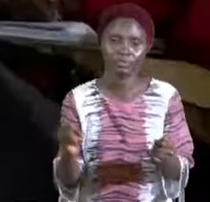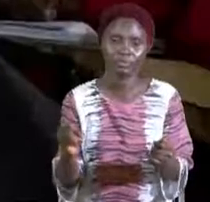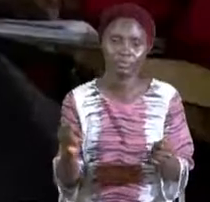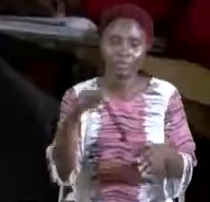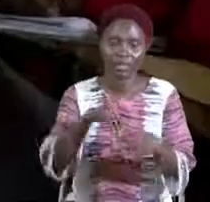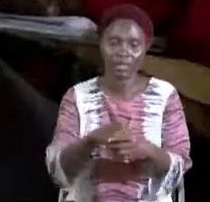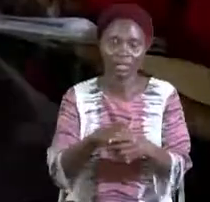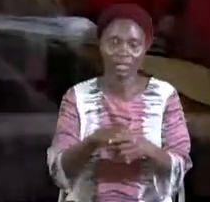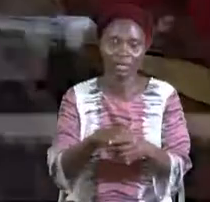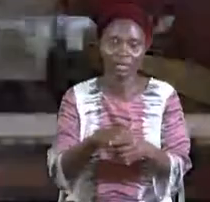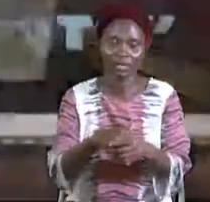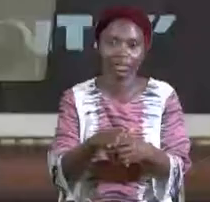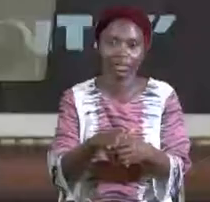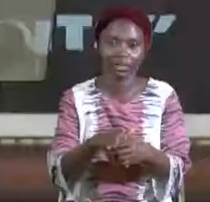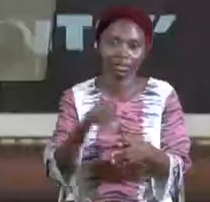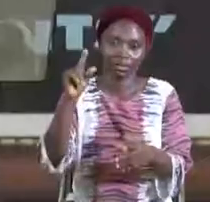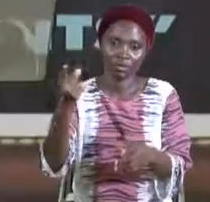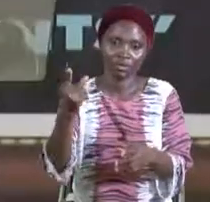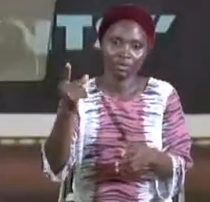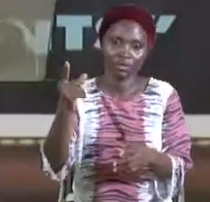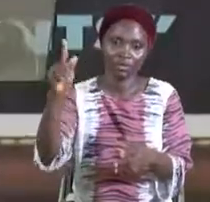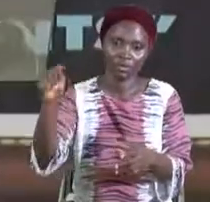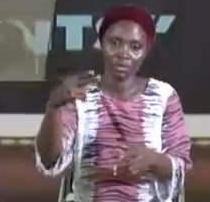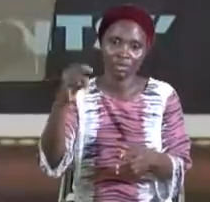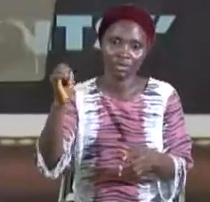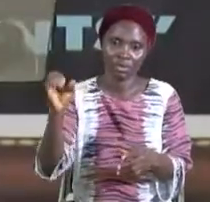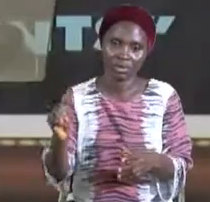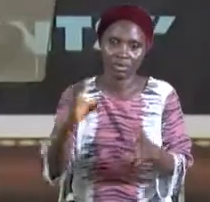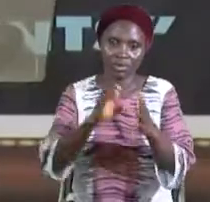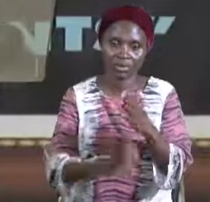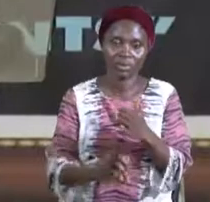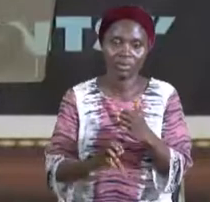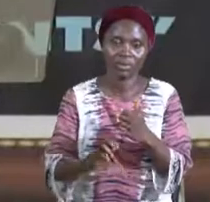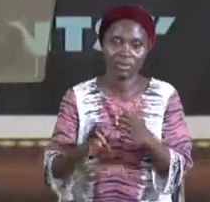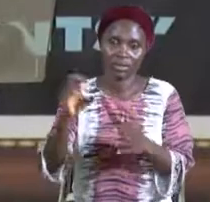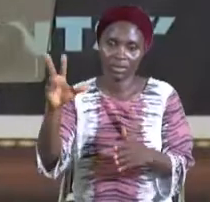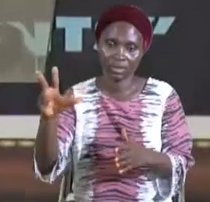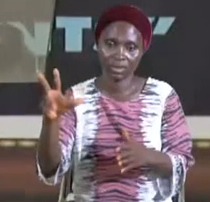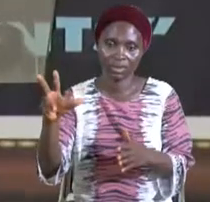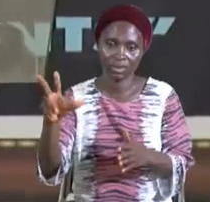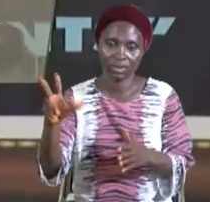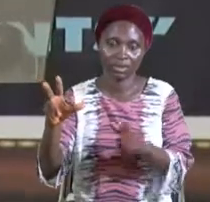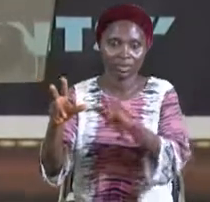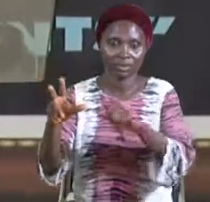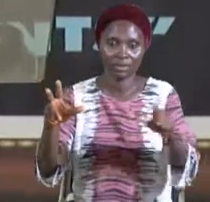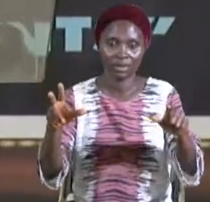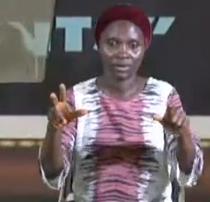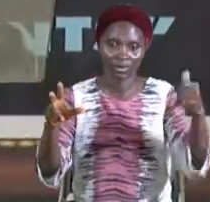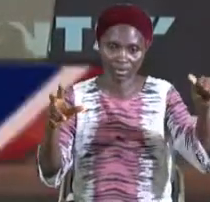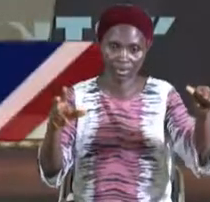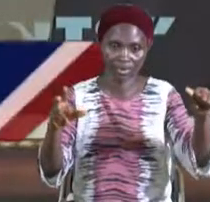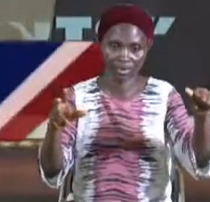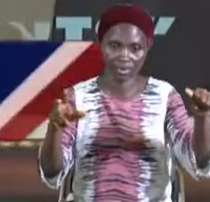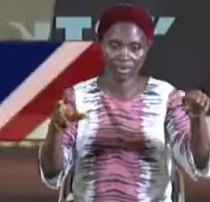1 Thessaloniciens chapitre 3. 1 Thessaloniciens chapitre 3. Lisons le verset 10.